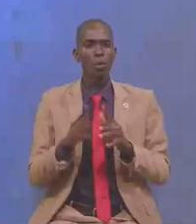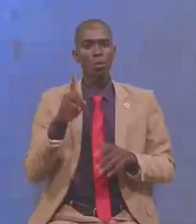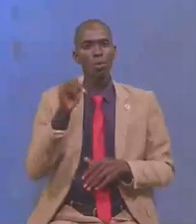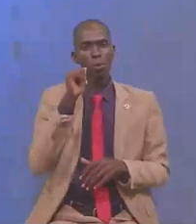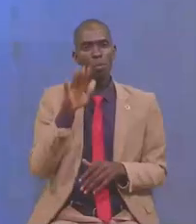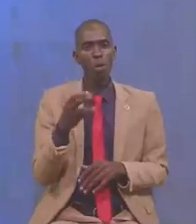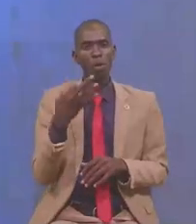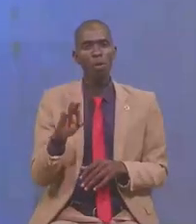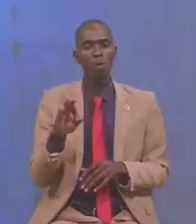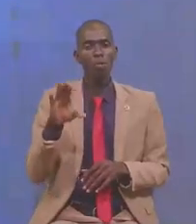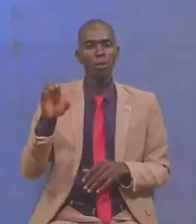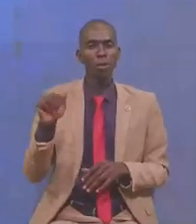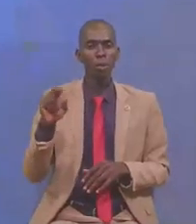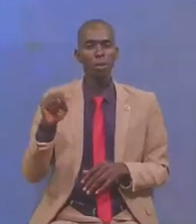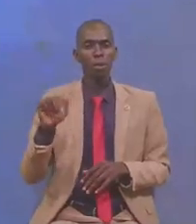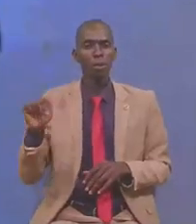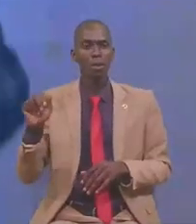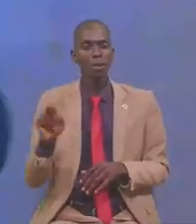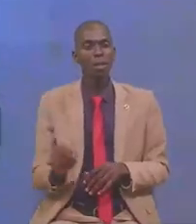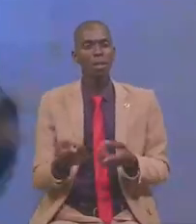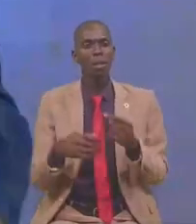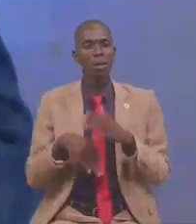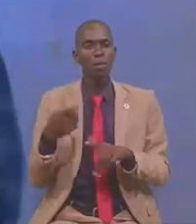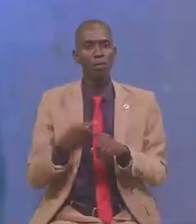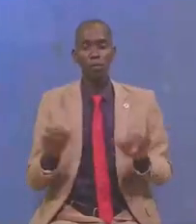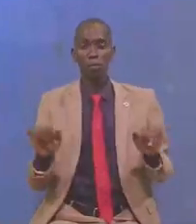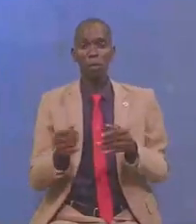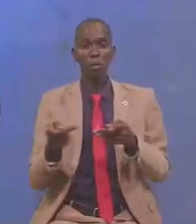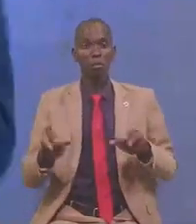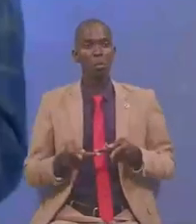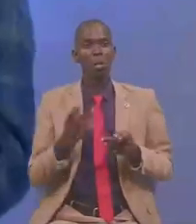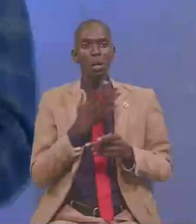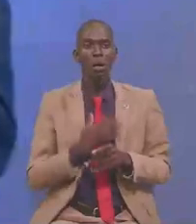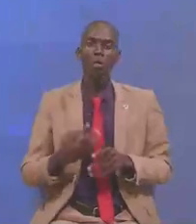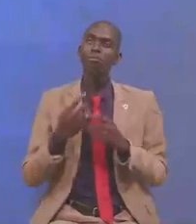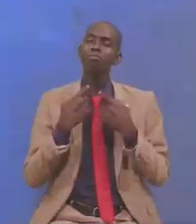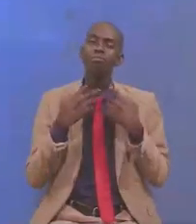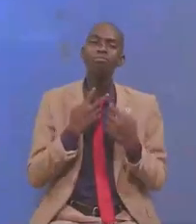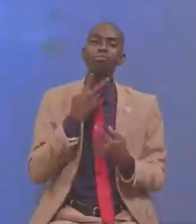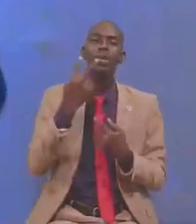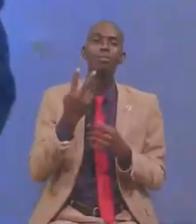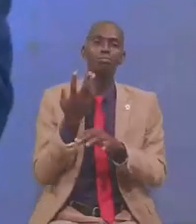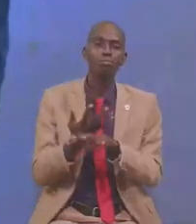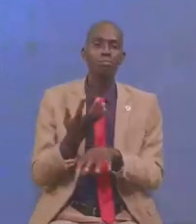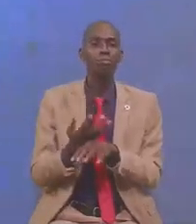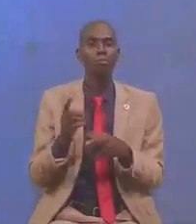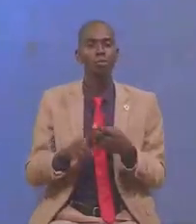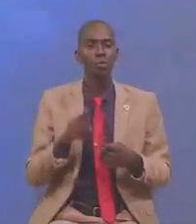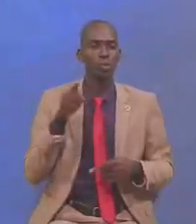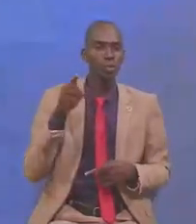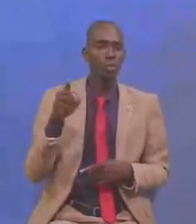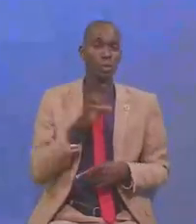une femme cananéenne qui venait de ces contrées lui cria : aie pitié de